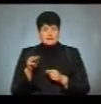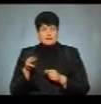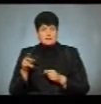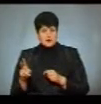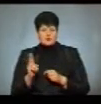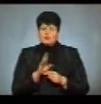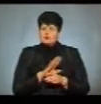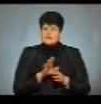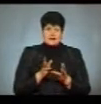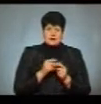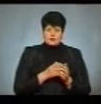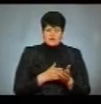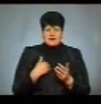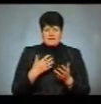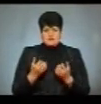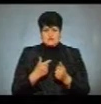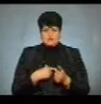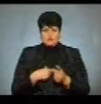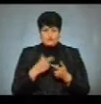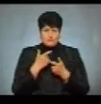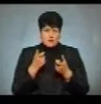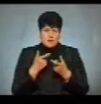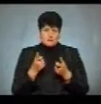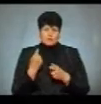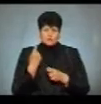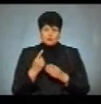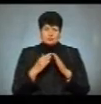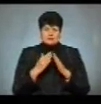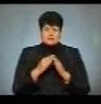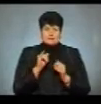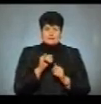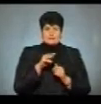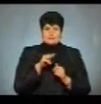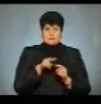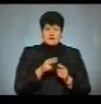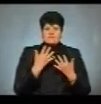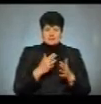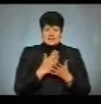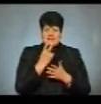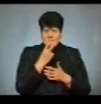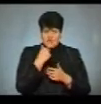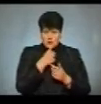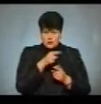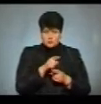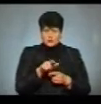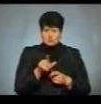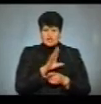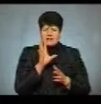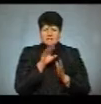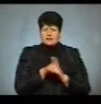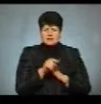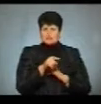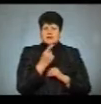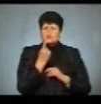ще не нараховуються. Наприклад, я взяв з собою інформацію по одному із будинку, де ІТП вже стоїть 2 роки, тобто мешканці не вклали свої